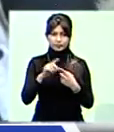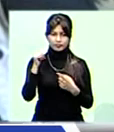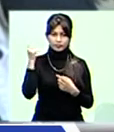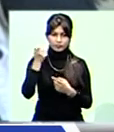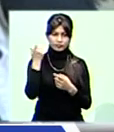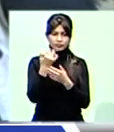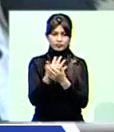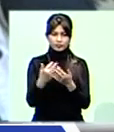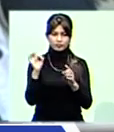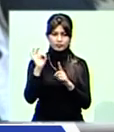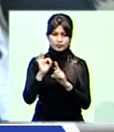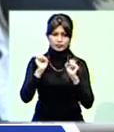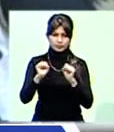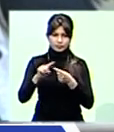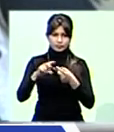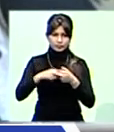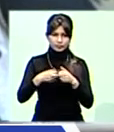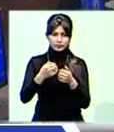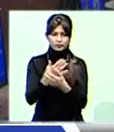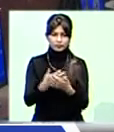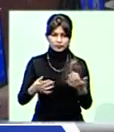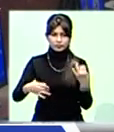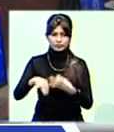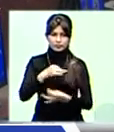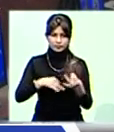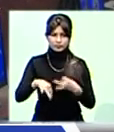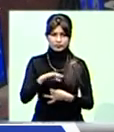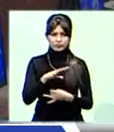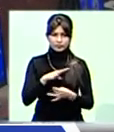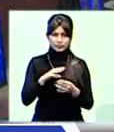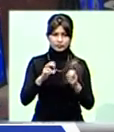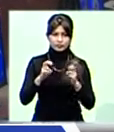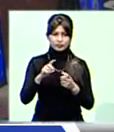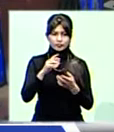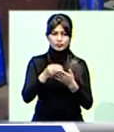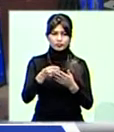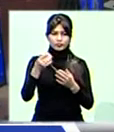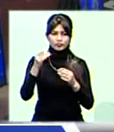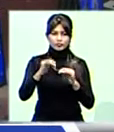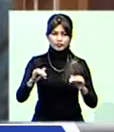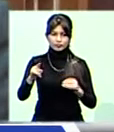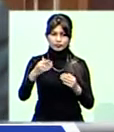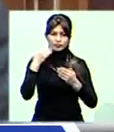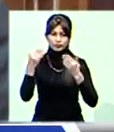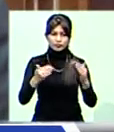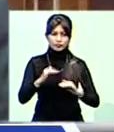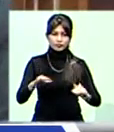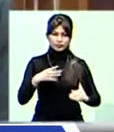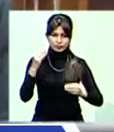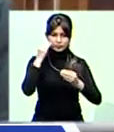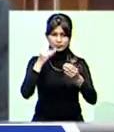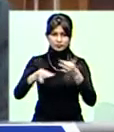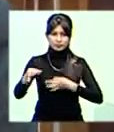экономикалық қауіпсіздік, әлеуметтік мәселелер жайлы университеттегі әр саланың ғалымдары мен студенттері өз пікірлерін білдірді. Президенттік